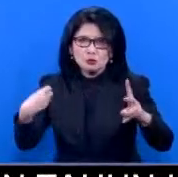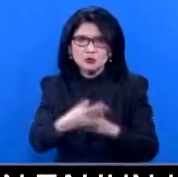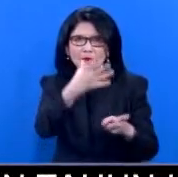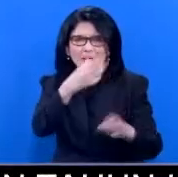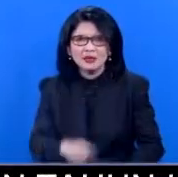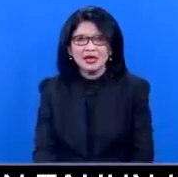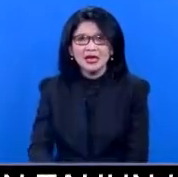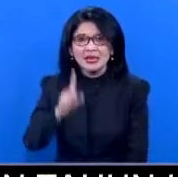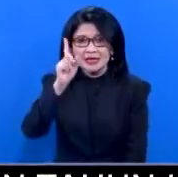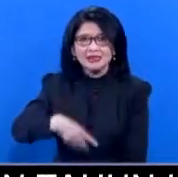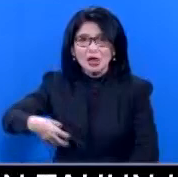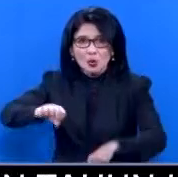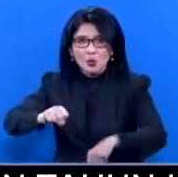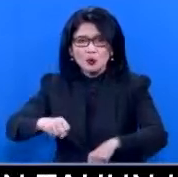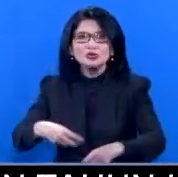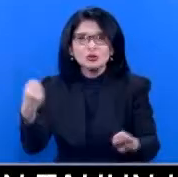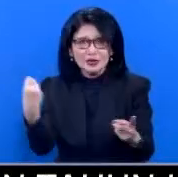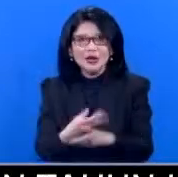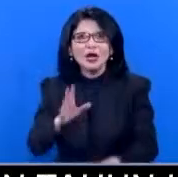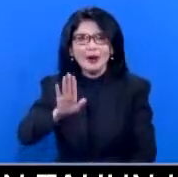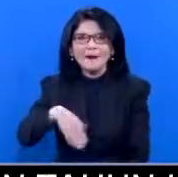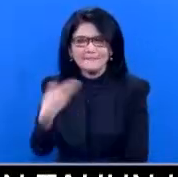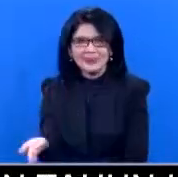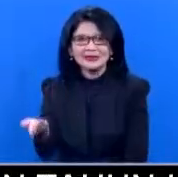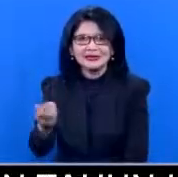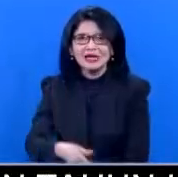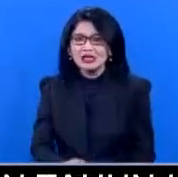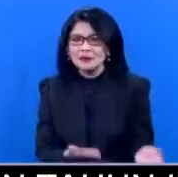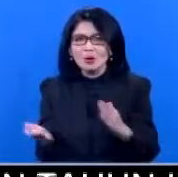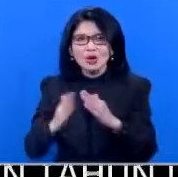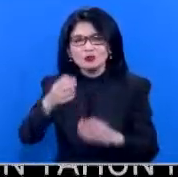Sementara pengendara motor yang menabrak tewas setelah dilarikan ke rumah sakit.